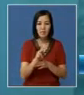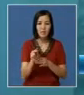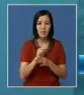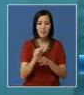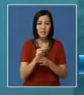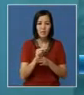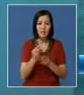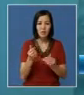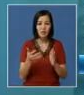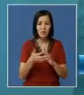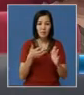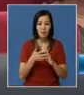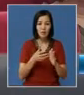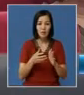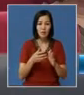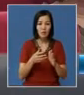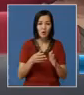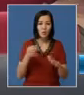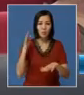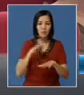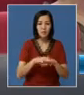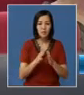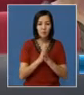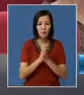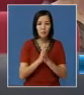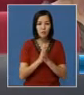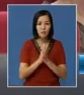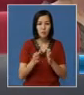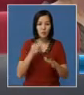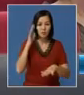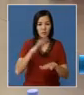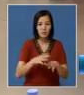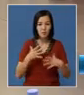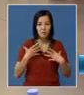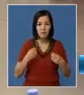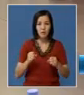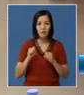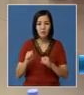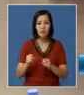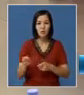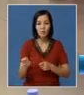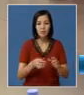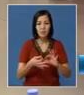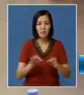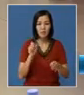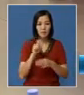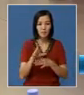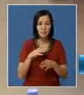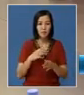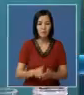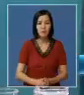қаржы тапшы болғандықтан әкімнен көмек сұрады. Осы ретте Амандық Ғаббасұлы облыстық денсаулық сақтау басқармасы басшысына нақты тапсырмаларын